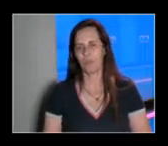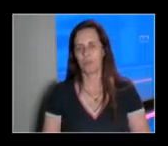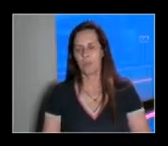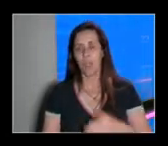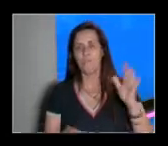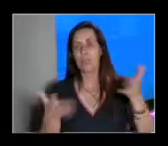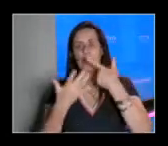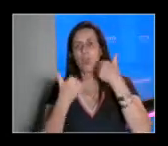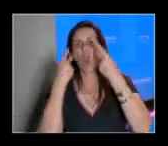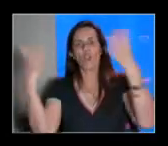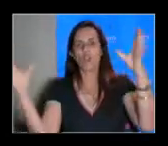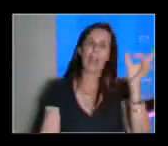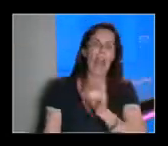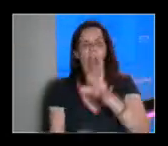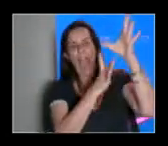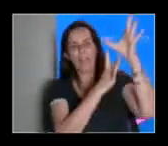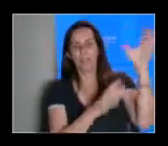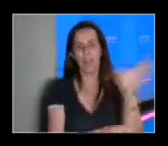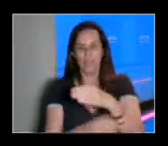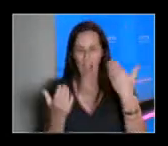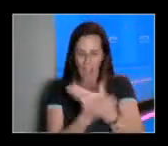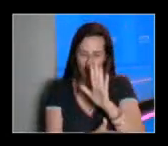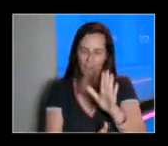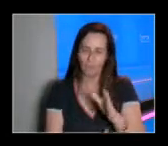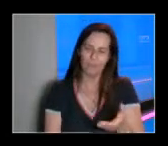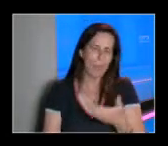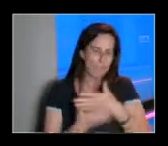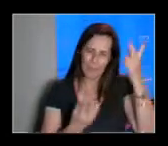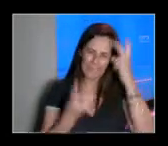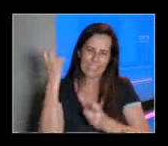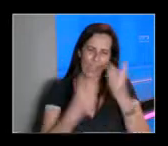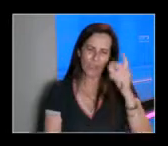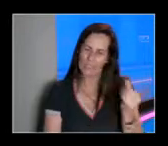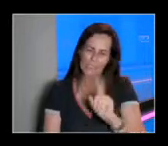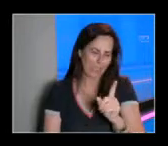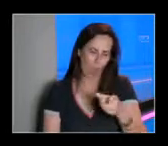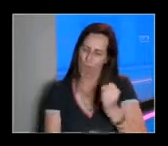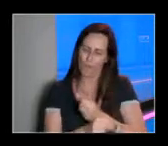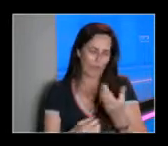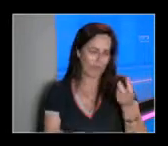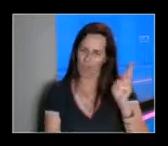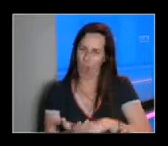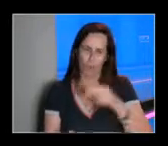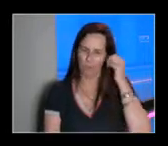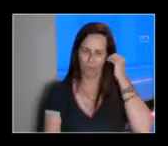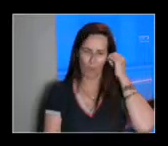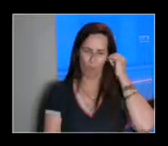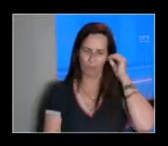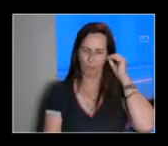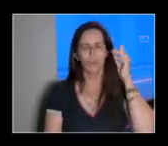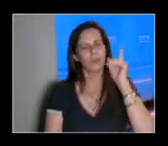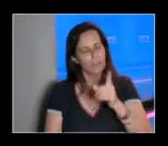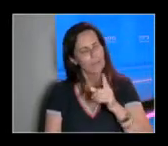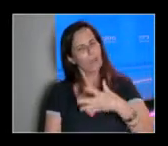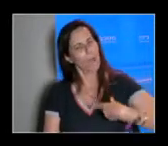ולצלוב אנשים, להעיף אנשים ולהביא אחרים במקומם, חסרי ניסיון, זה לא השיטה תמיד הנכונה ביותר. צריך